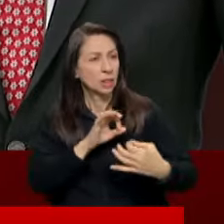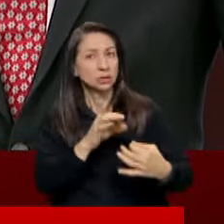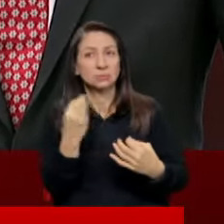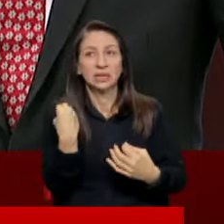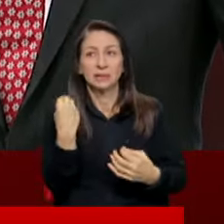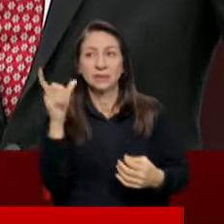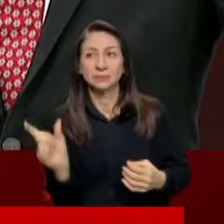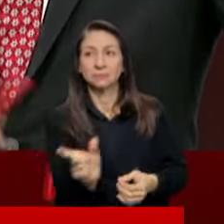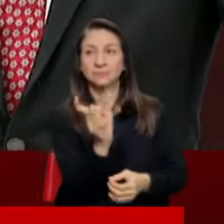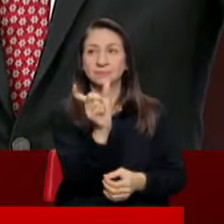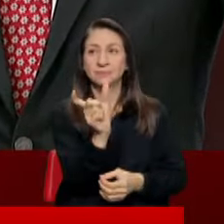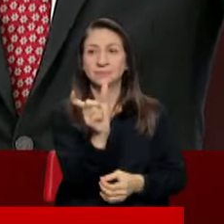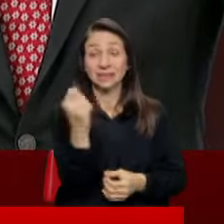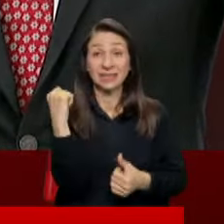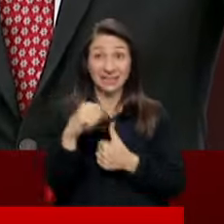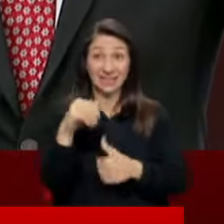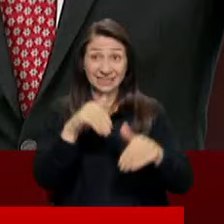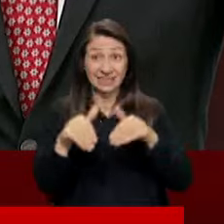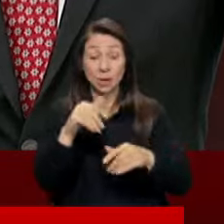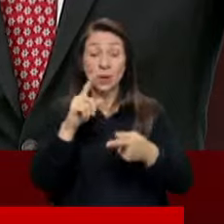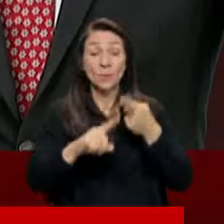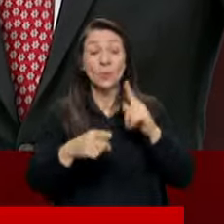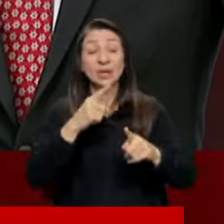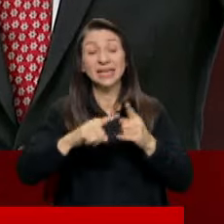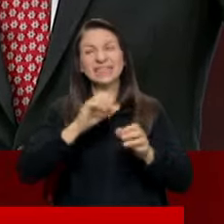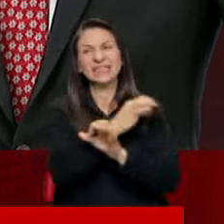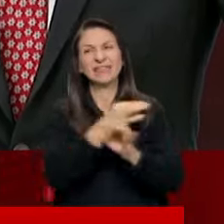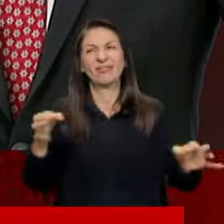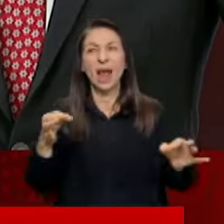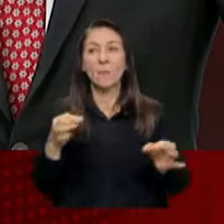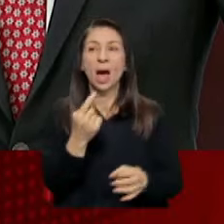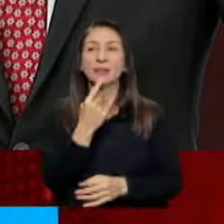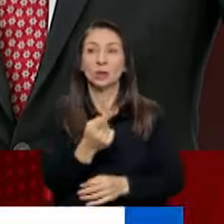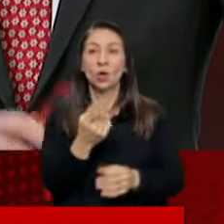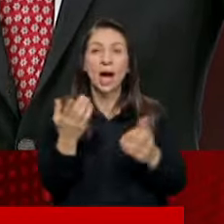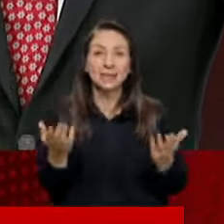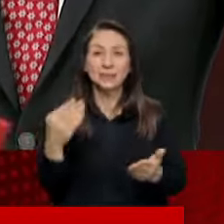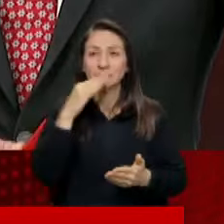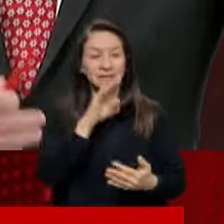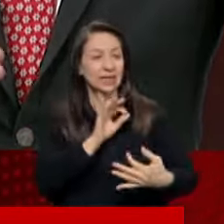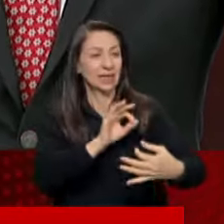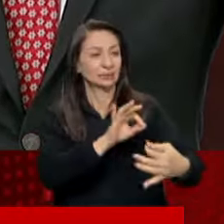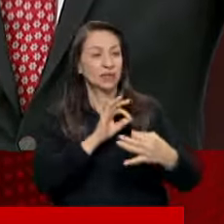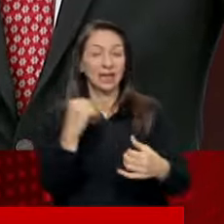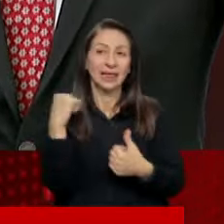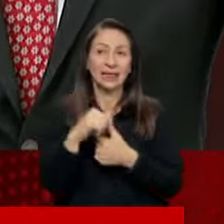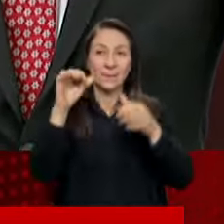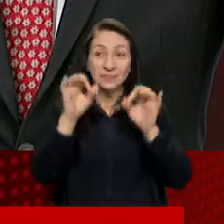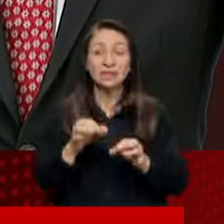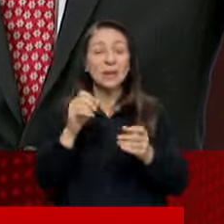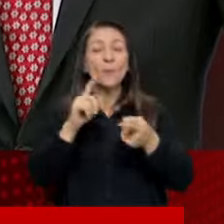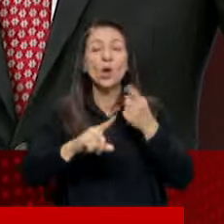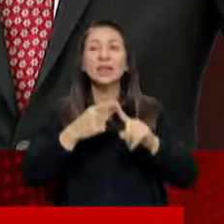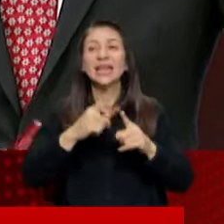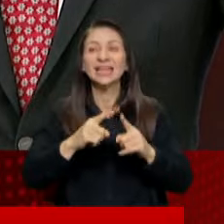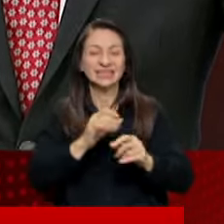tanım bulunmuş bu arada. Yine bir seçim arifesindeyiz bu arada. Diplomatik sıfırlama deniyor bunun adına. Artık Mısır'la ilişkilerin yeniden başlamasına diplomatik